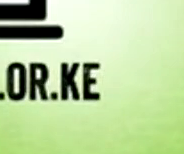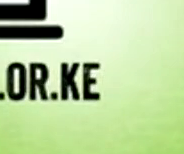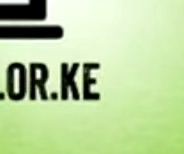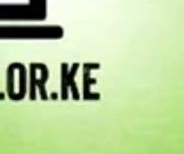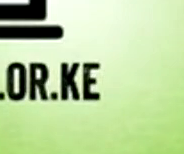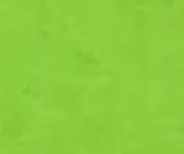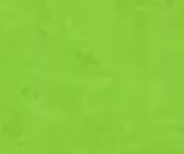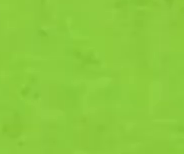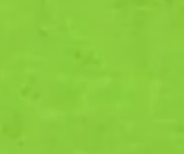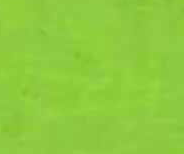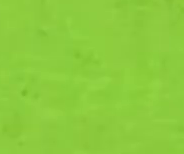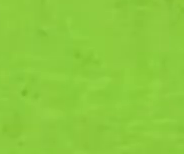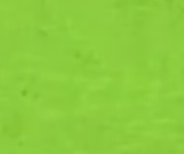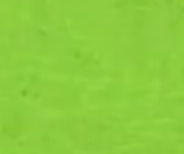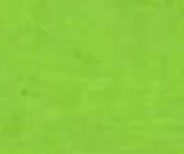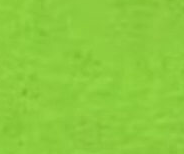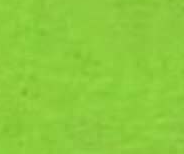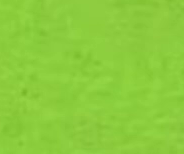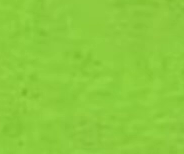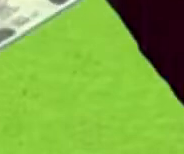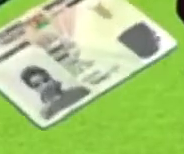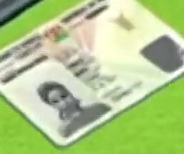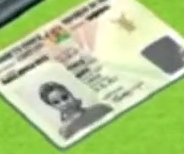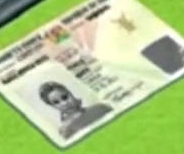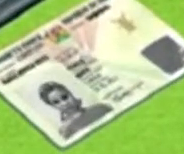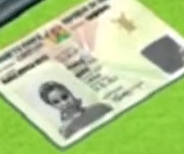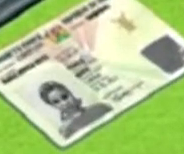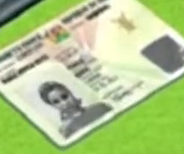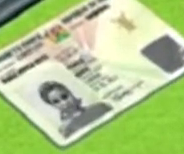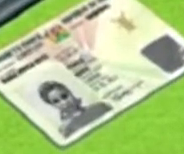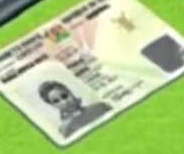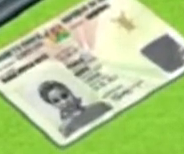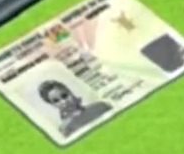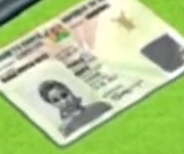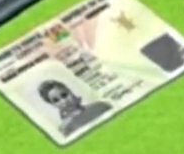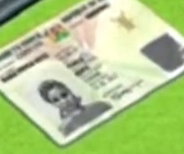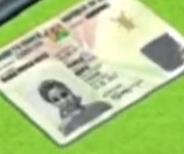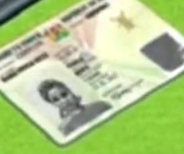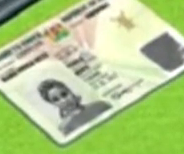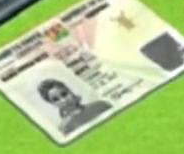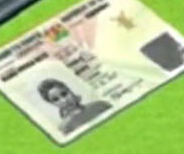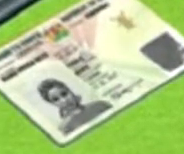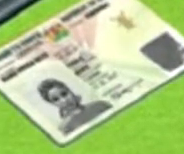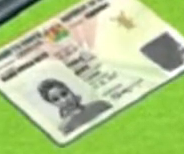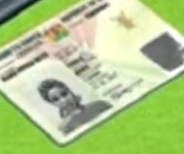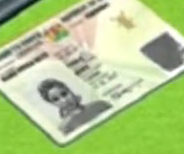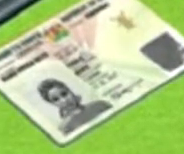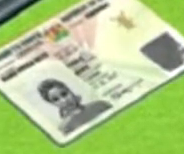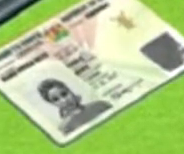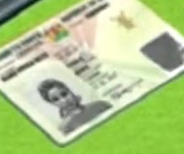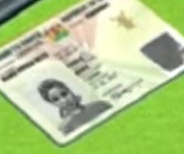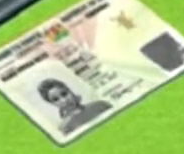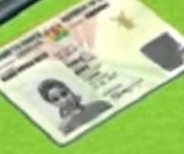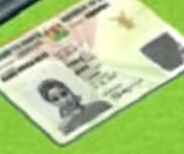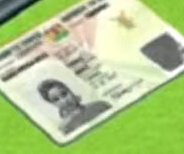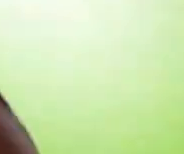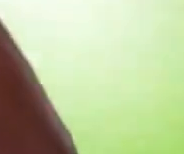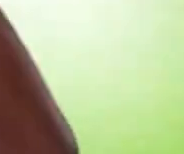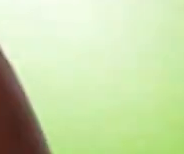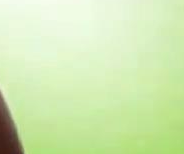verify.iebc.or.ke. Iwapo details zako si sawa, tembelea kituo ulikojiandikisha au ofisi ya IBC katika eneo bunge lako. Kuoshiwa